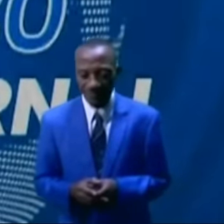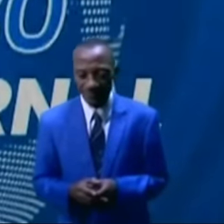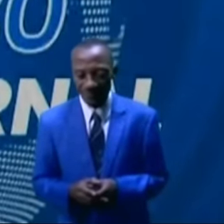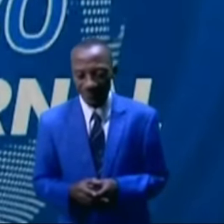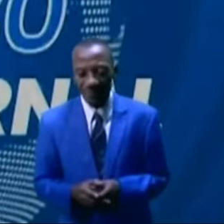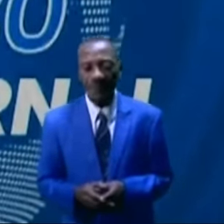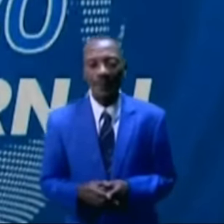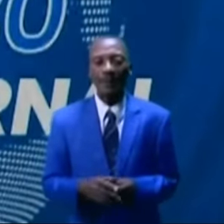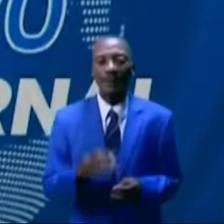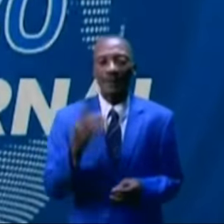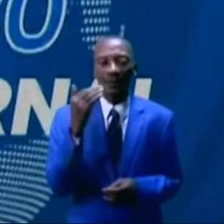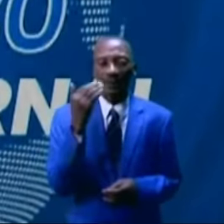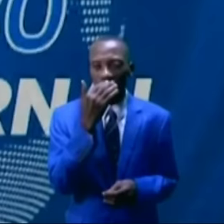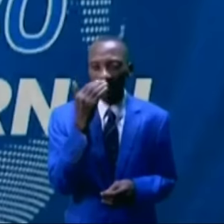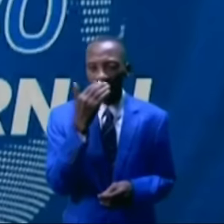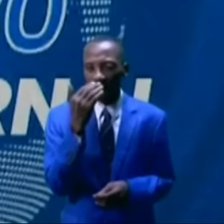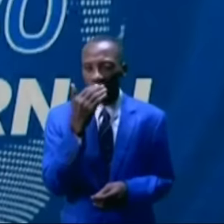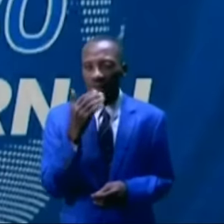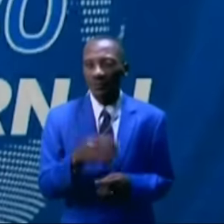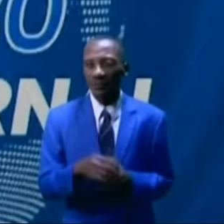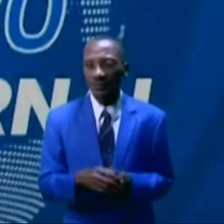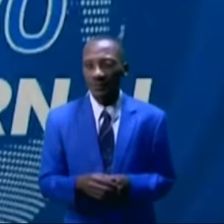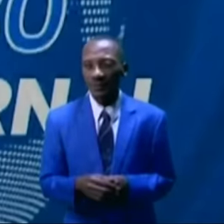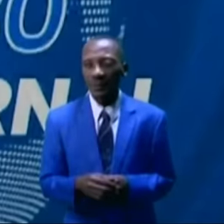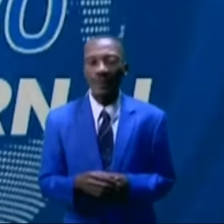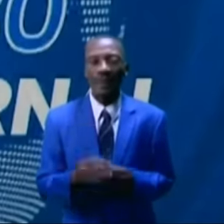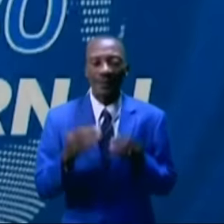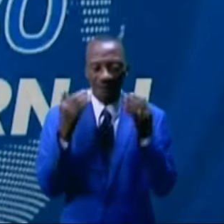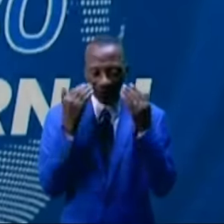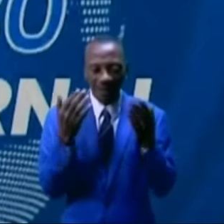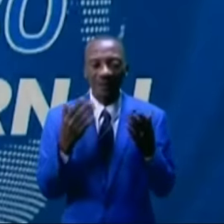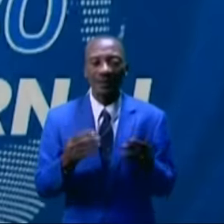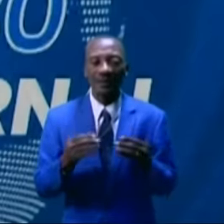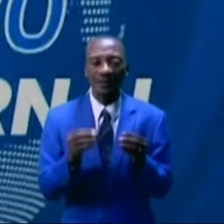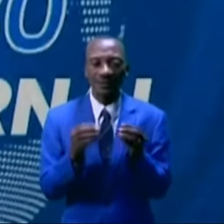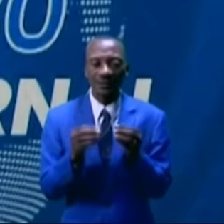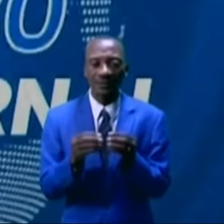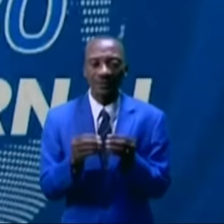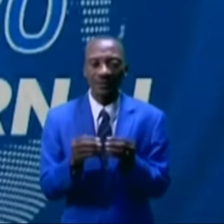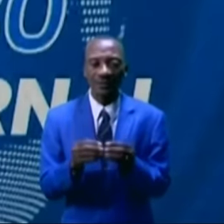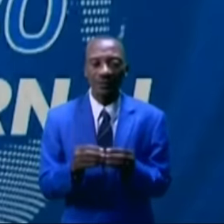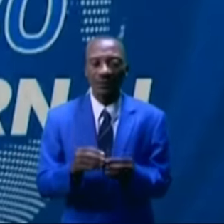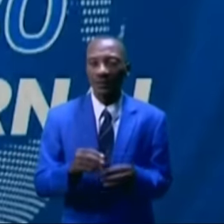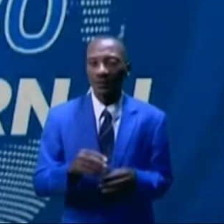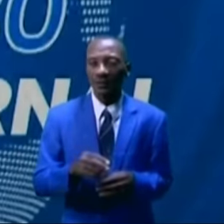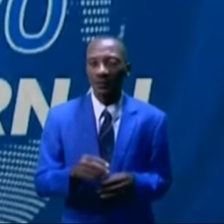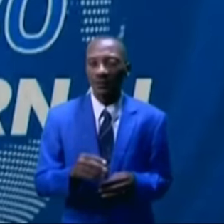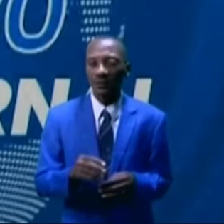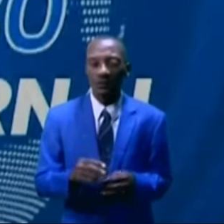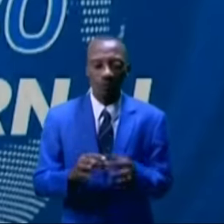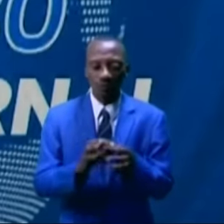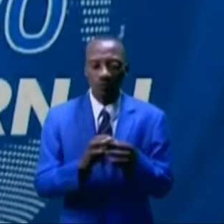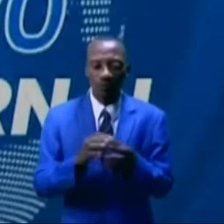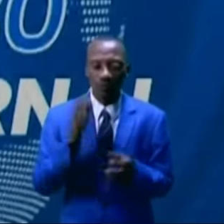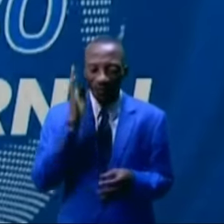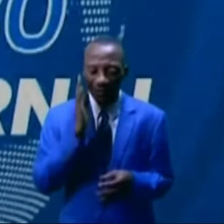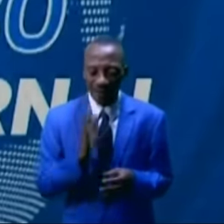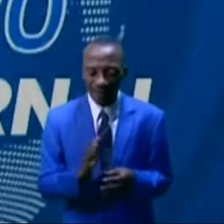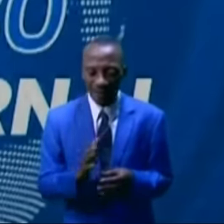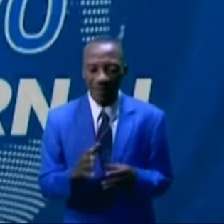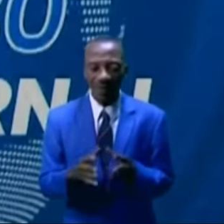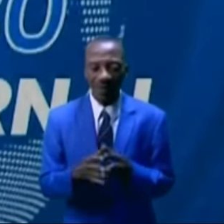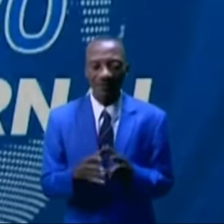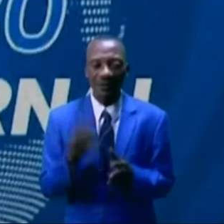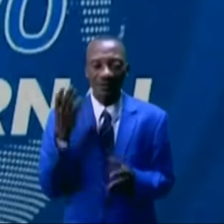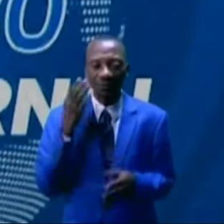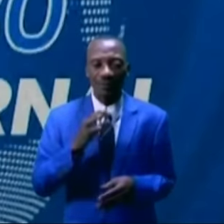extra-parlementaire de l'Union Sacrée est reconnue par la haute autorité politique de l'Union Sacrée, Félix Antoine Tshisekedi Tshilombo. Ces assurances